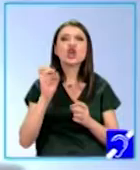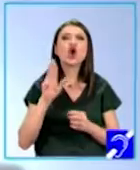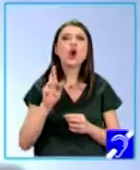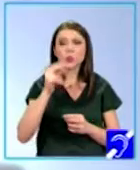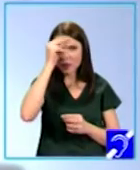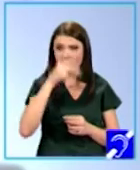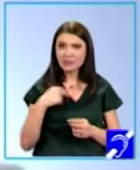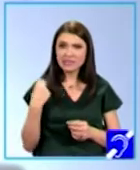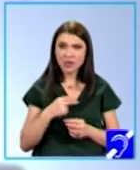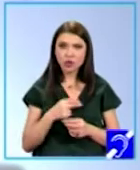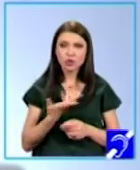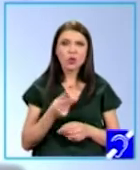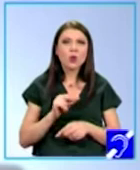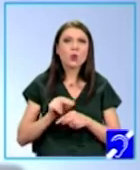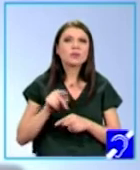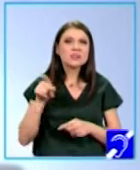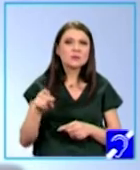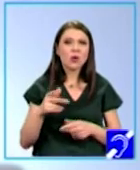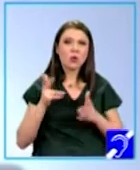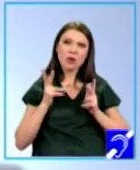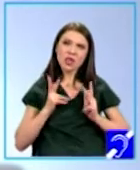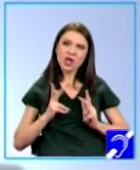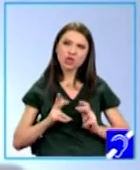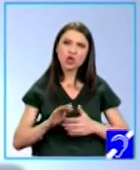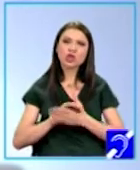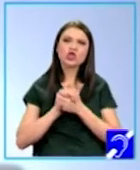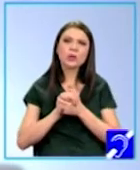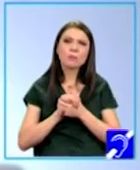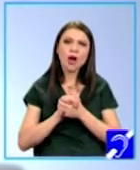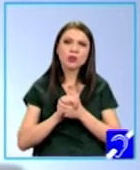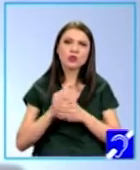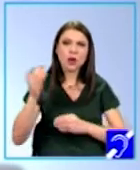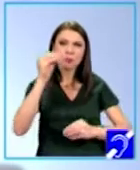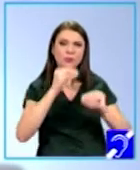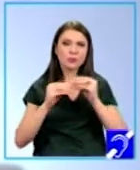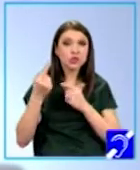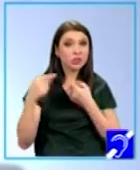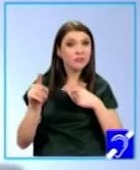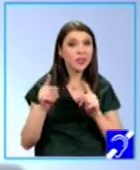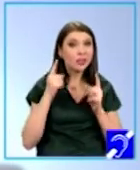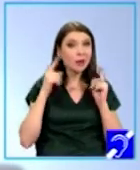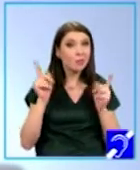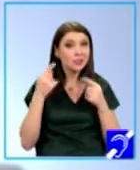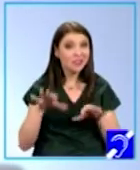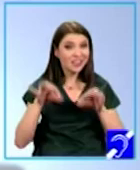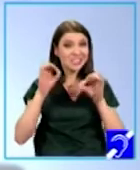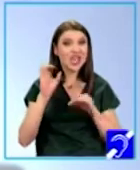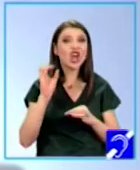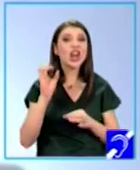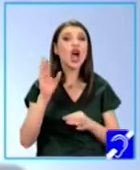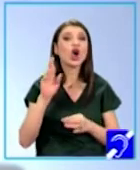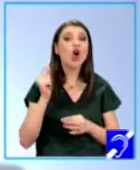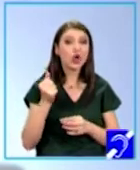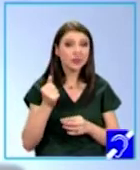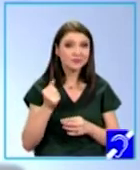ortodoxe. Atmosfera de armonie și pace creată de vibrația sonoră la unison și de diversitatea de stiluri regăsite la corurile participante